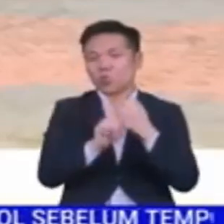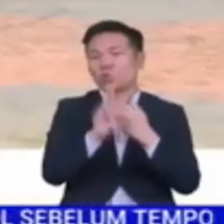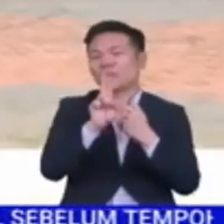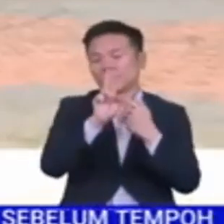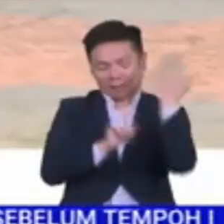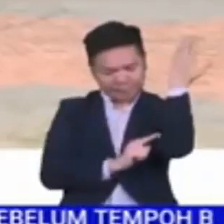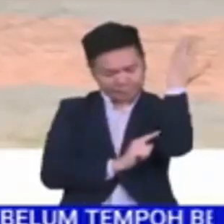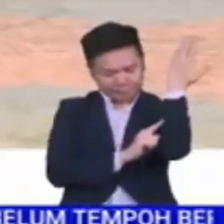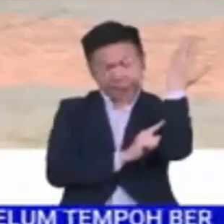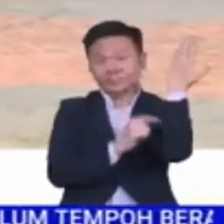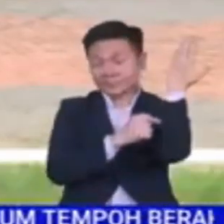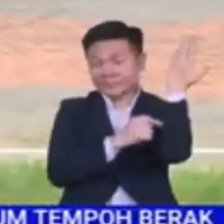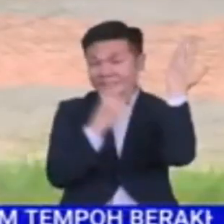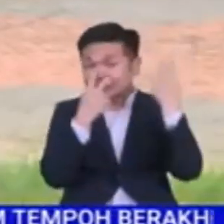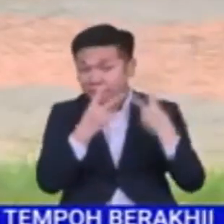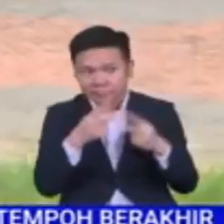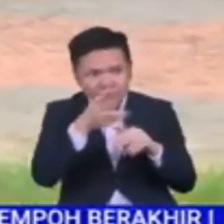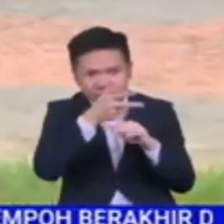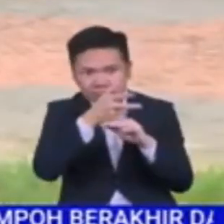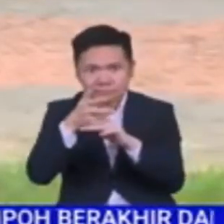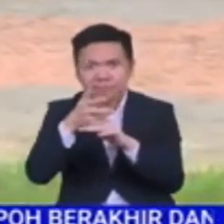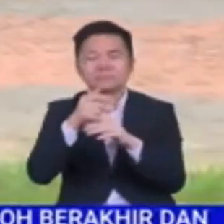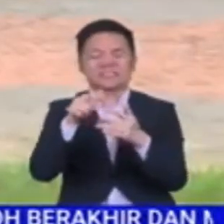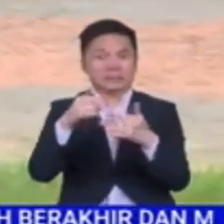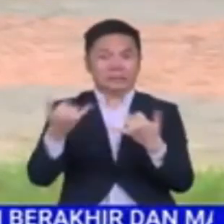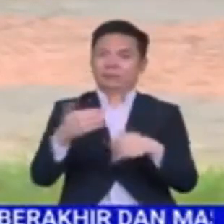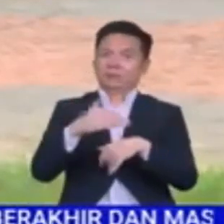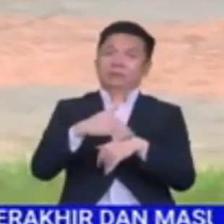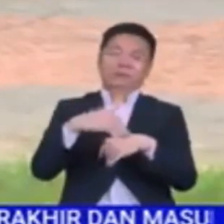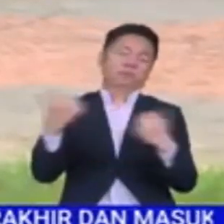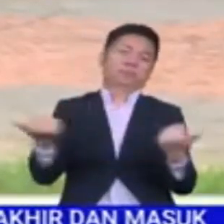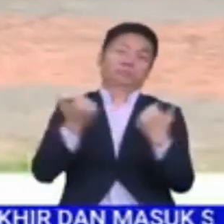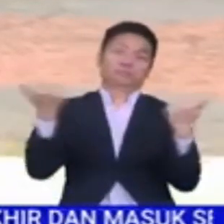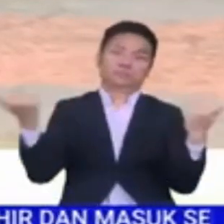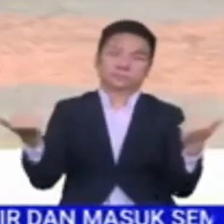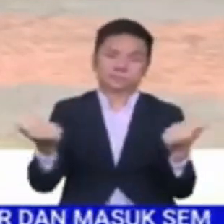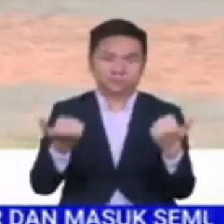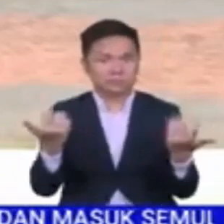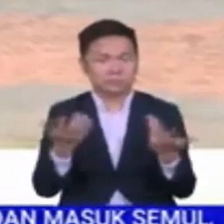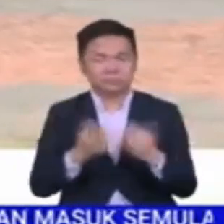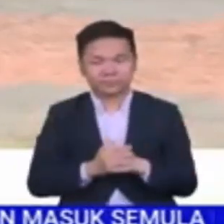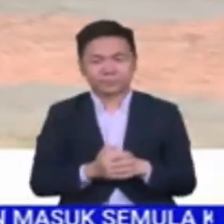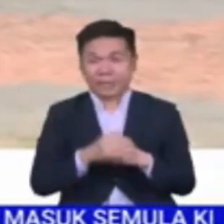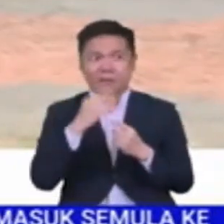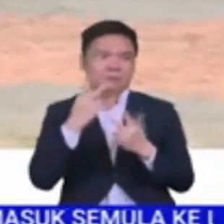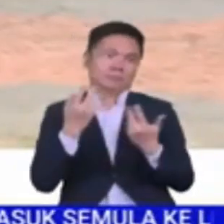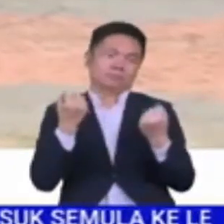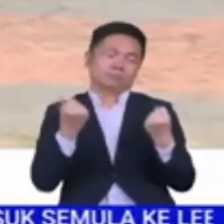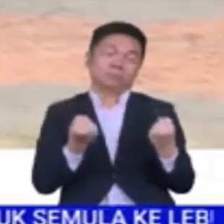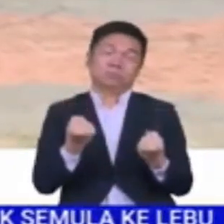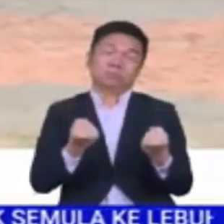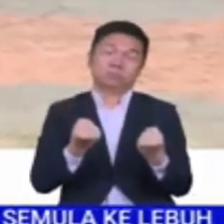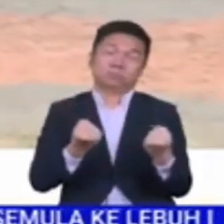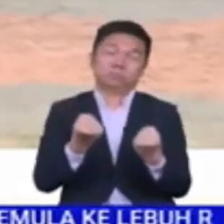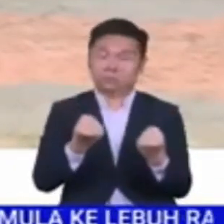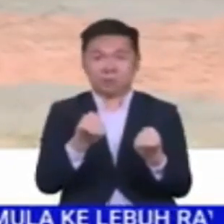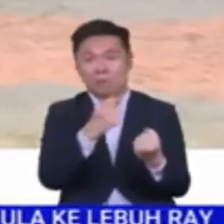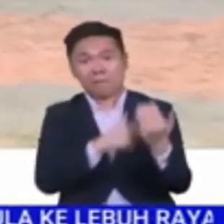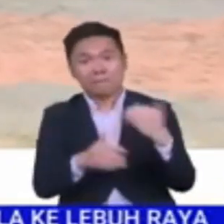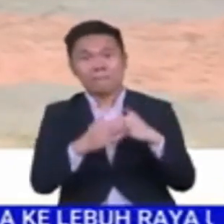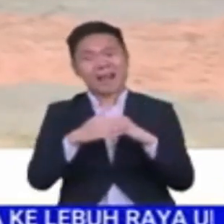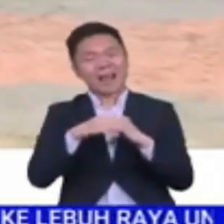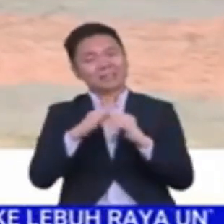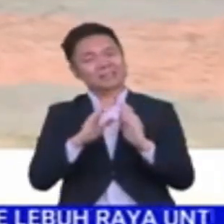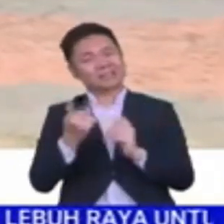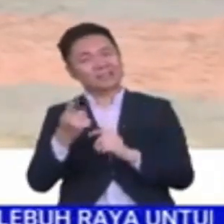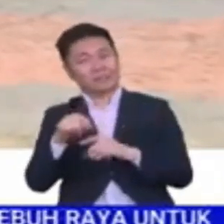bagi meninjau aliran trafik semasa sempena musim perayaan Aidilfitri. Orang ramai dijangka mengambil peluang untuk pulang dari